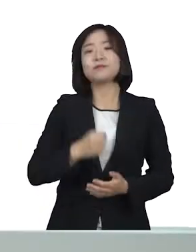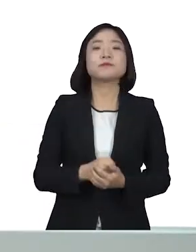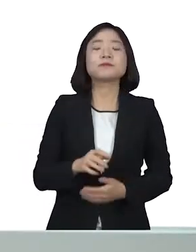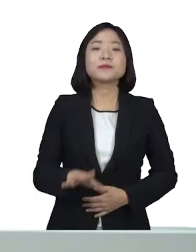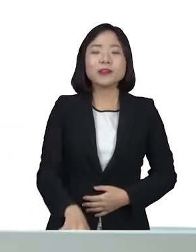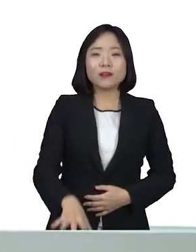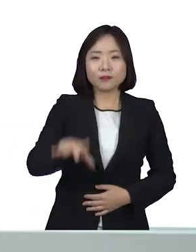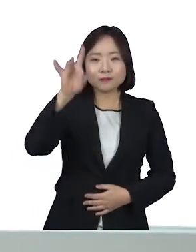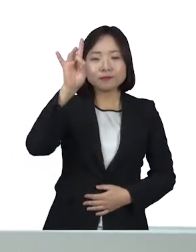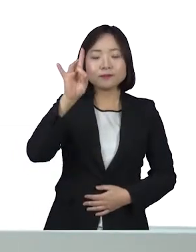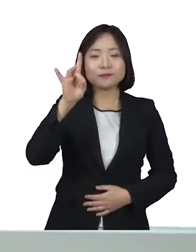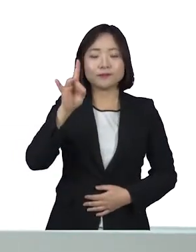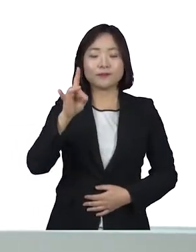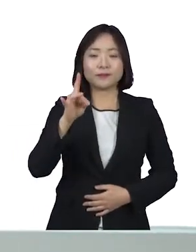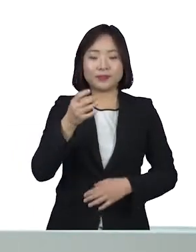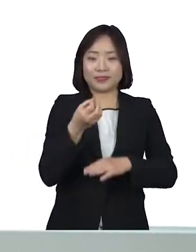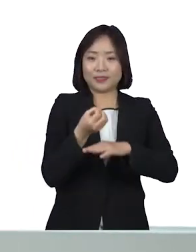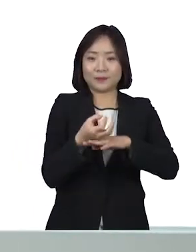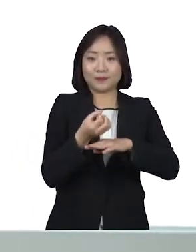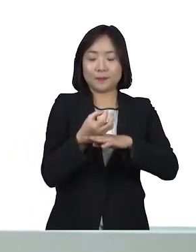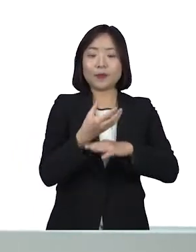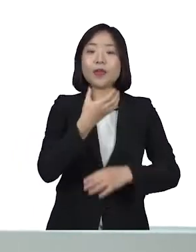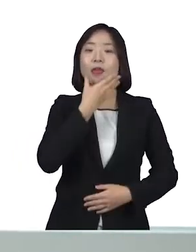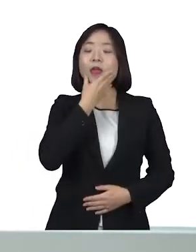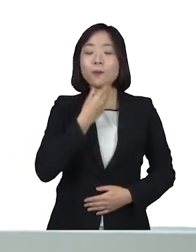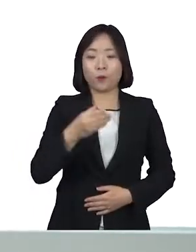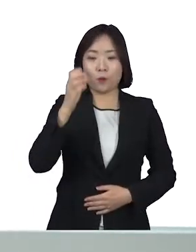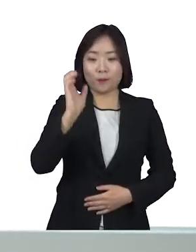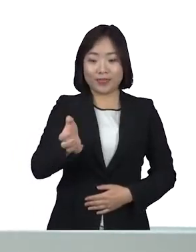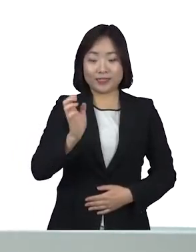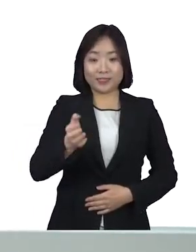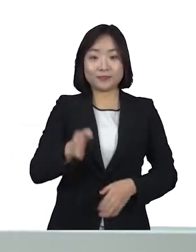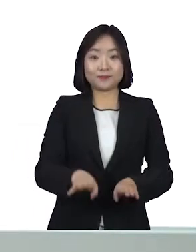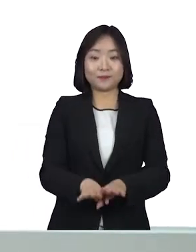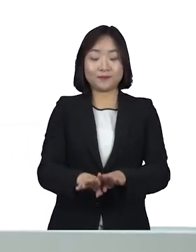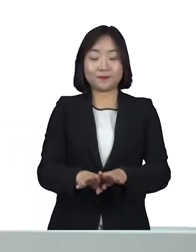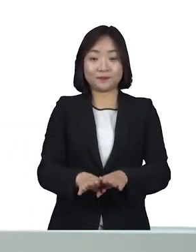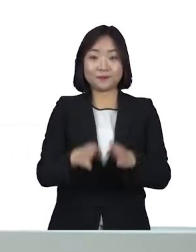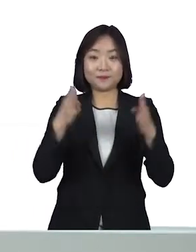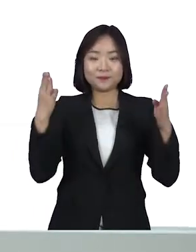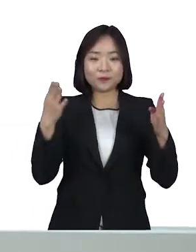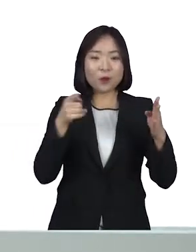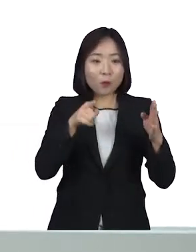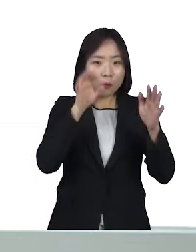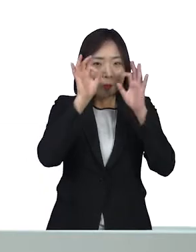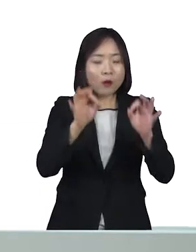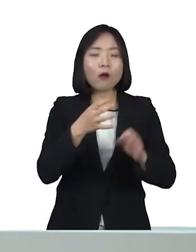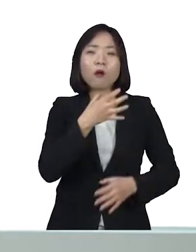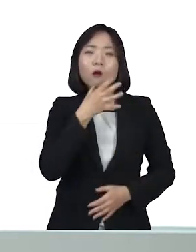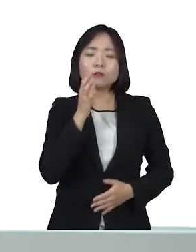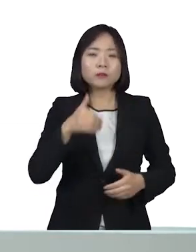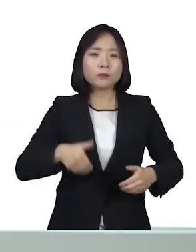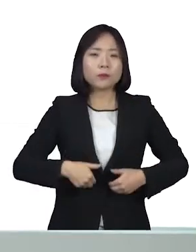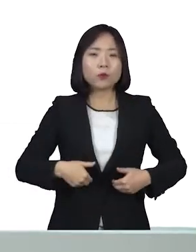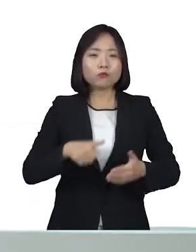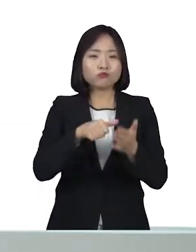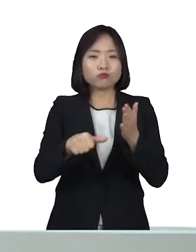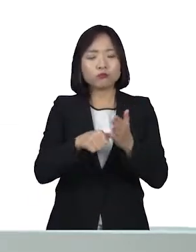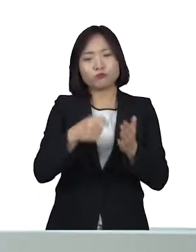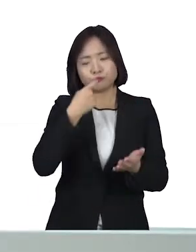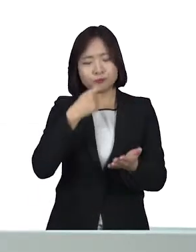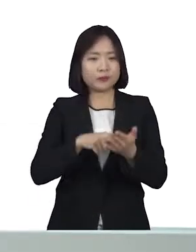최초로 은빛 마트, 행복마트를 만들어서 거기에 오면은 어른들이 필요한 물건들을 여기 쉽게 살 수